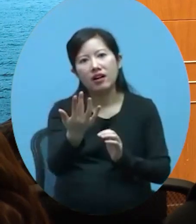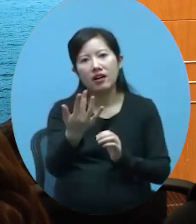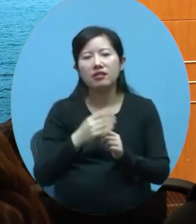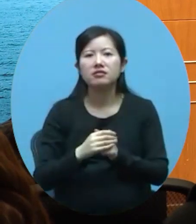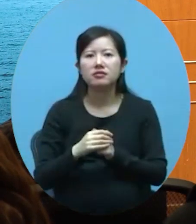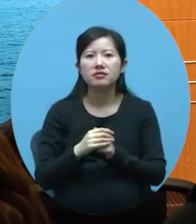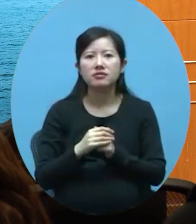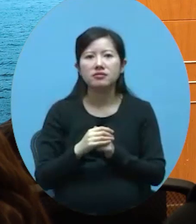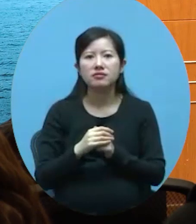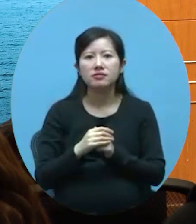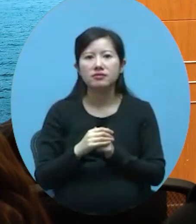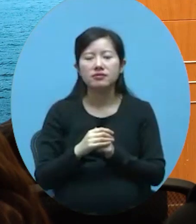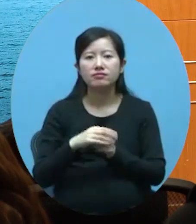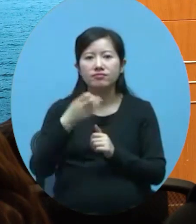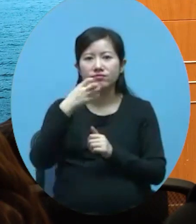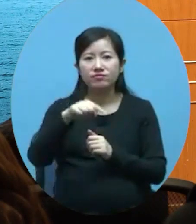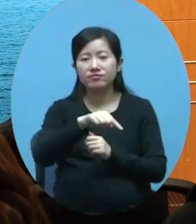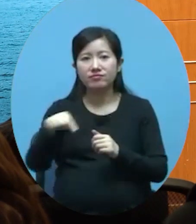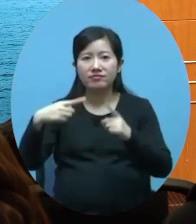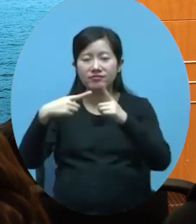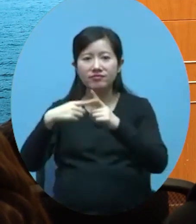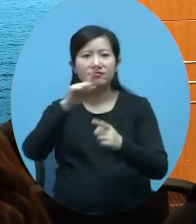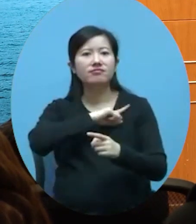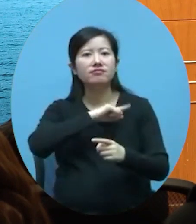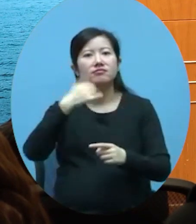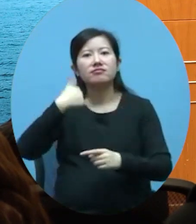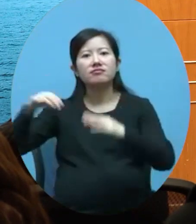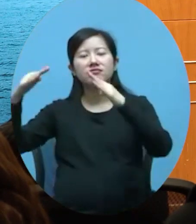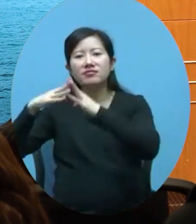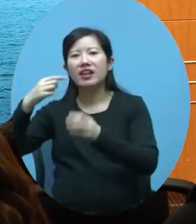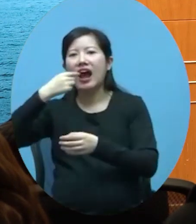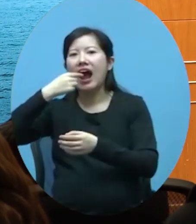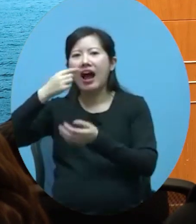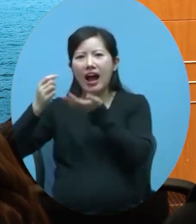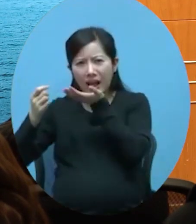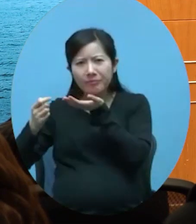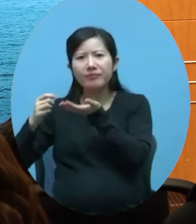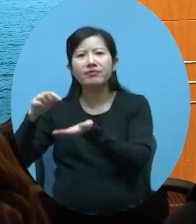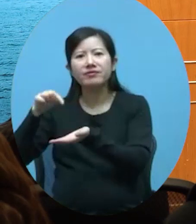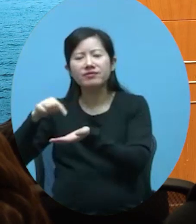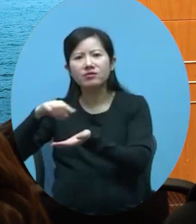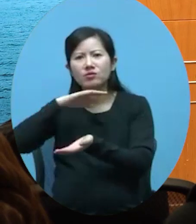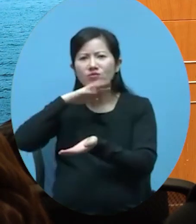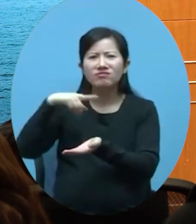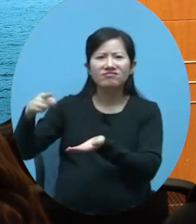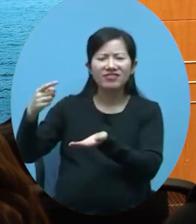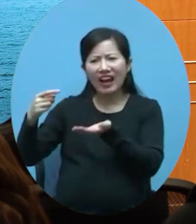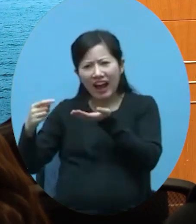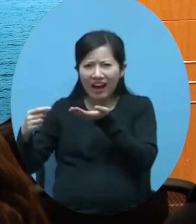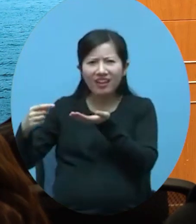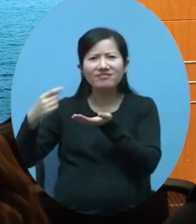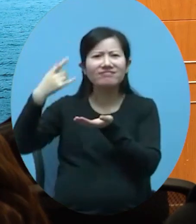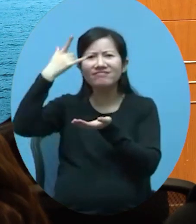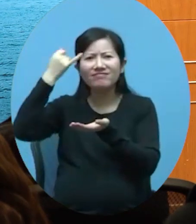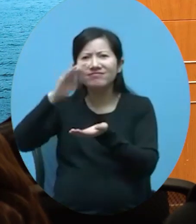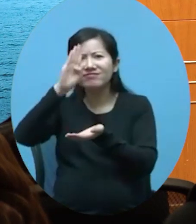市民是會自己回家去採集樣本如果那個市民可能不太懂得採集樣本那